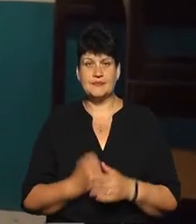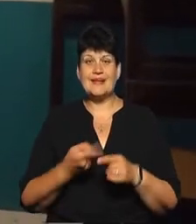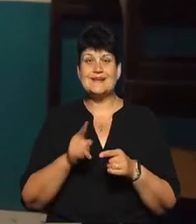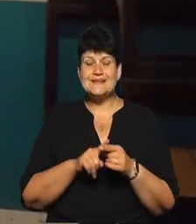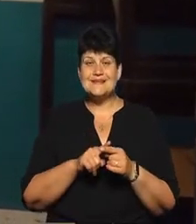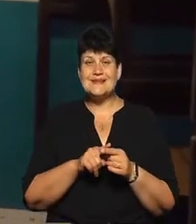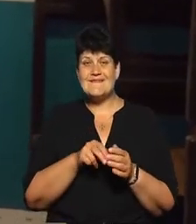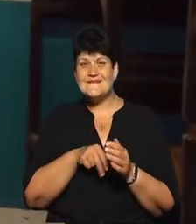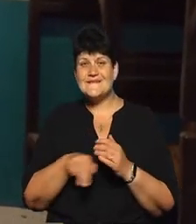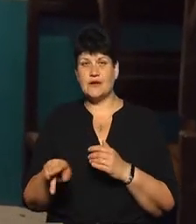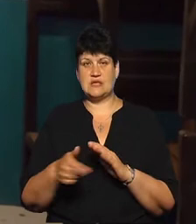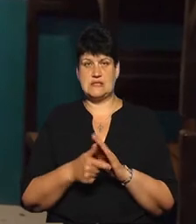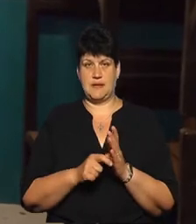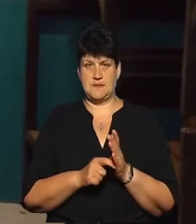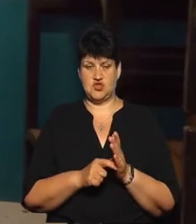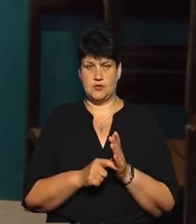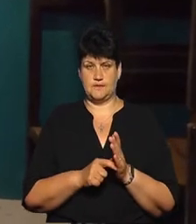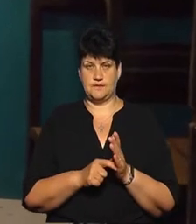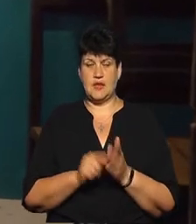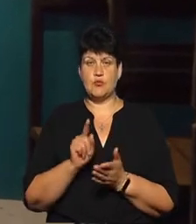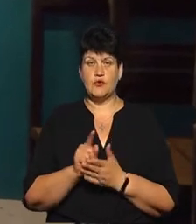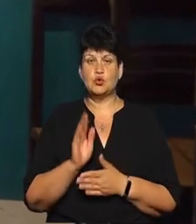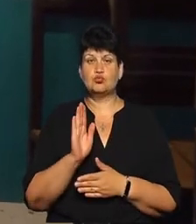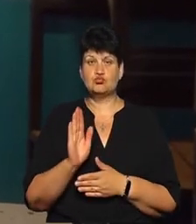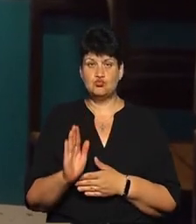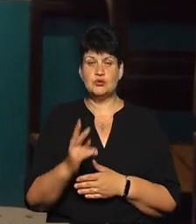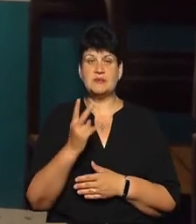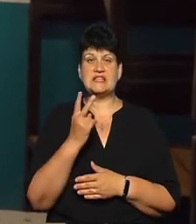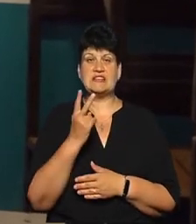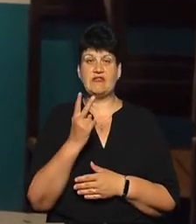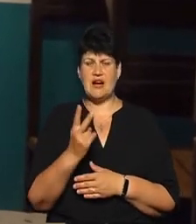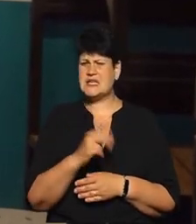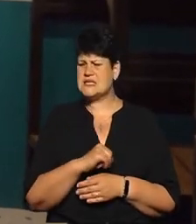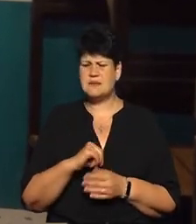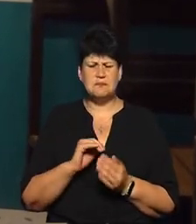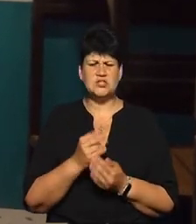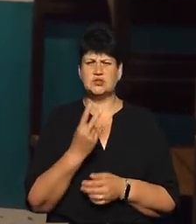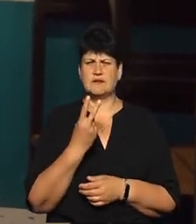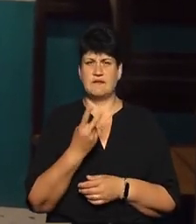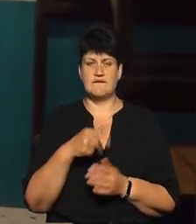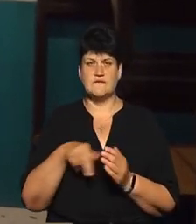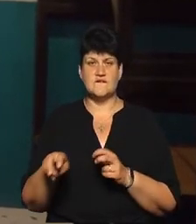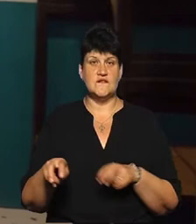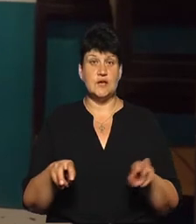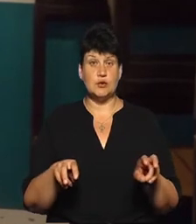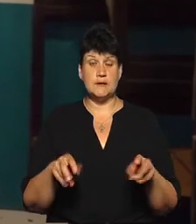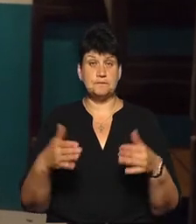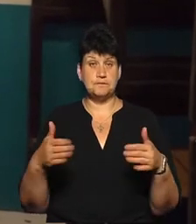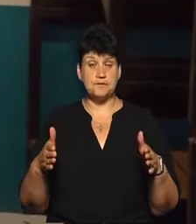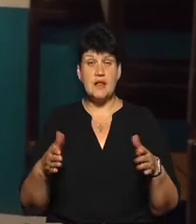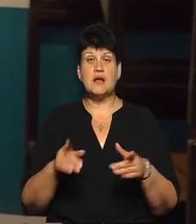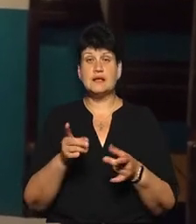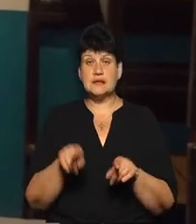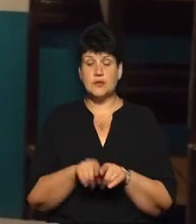з приміщення. Повинно бути як мінімум 2 виходи з приміщення. Також в даних приміщеннях має